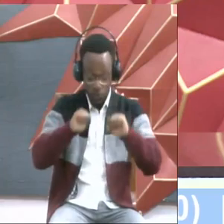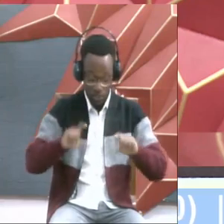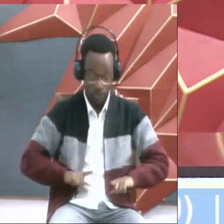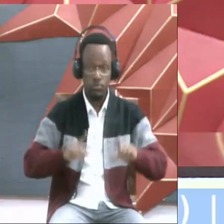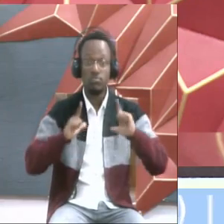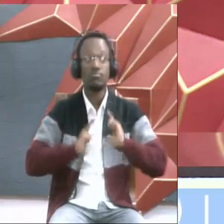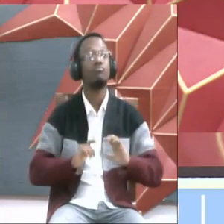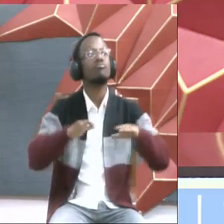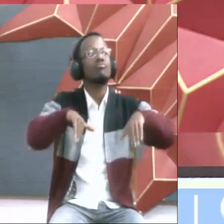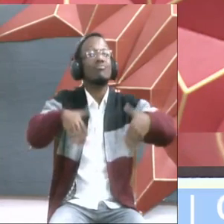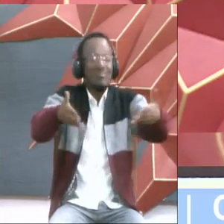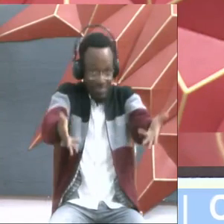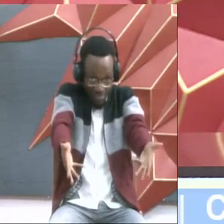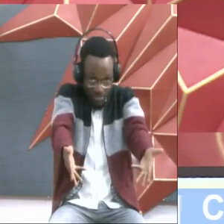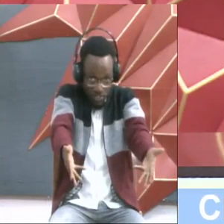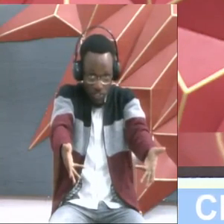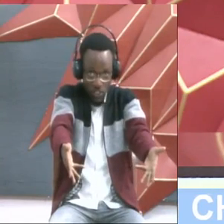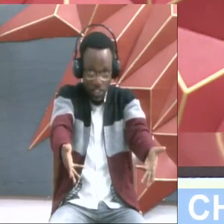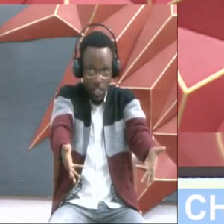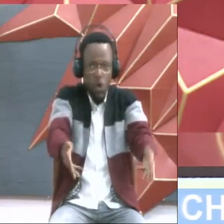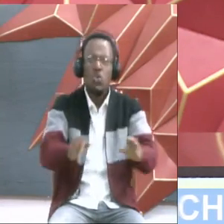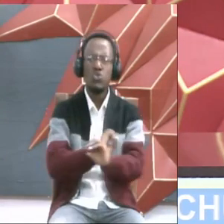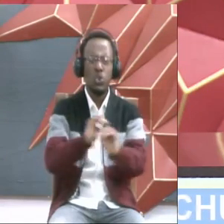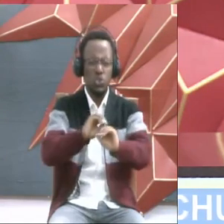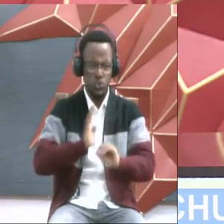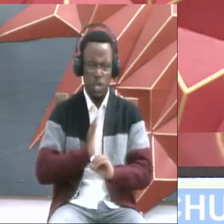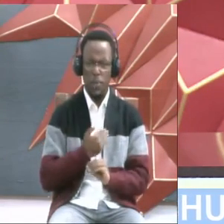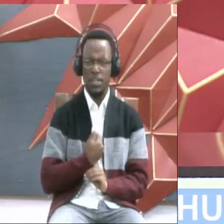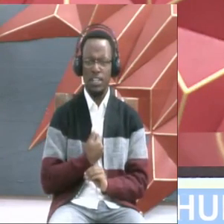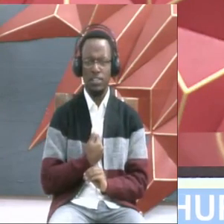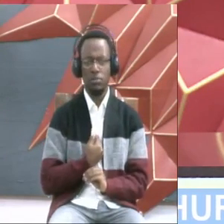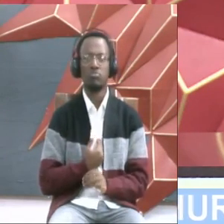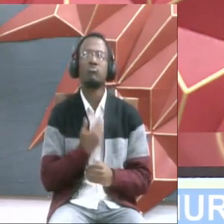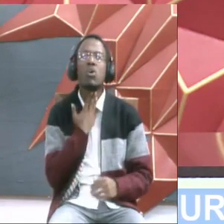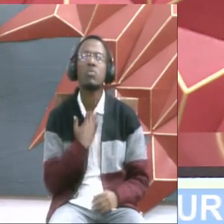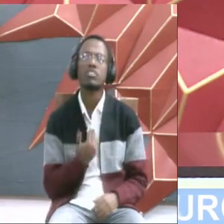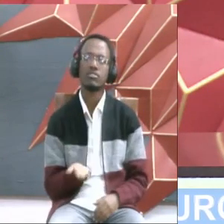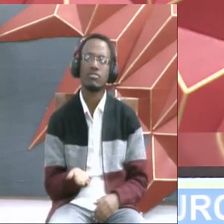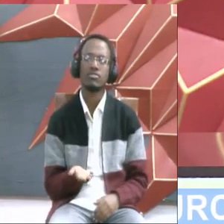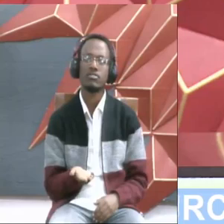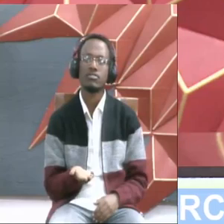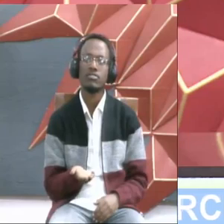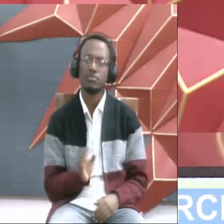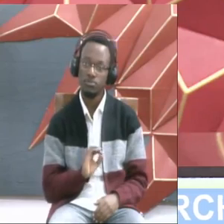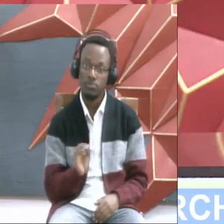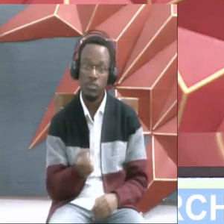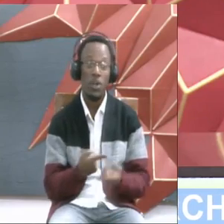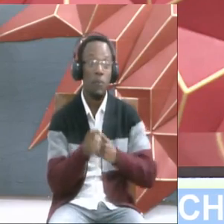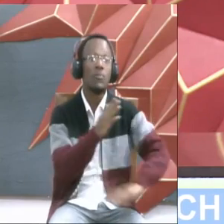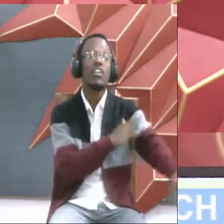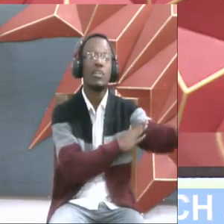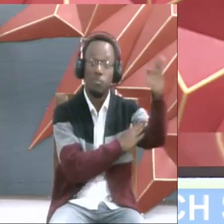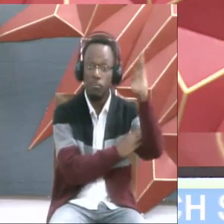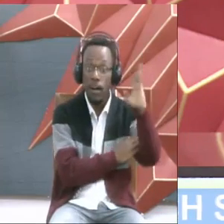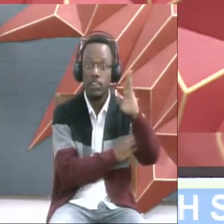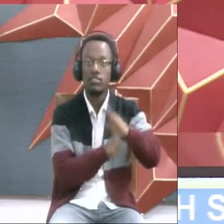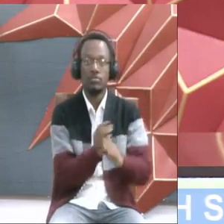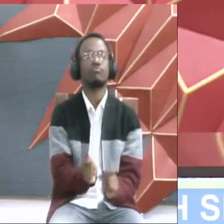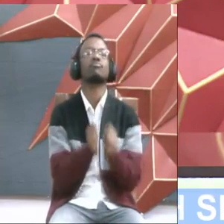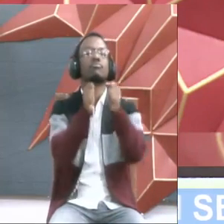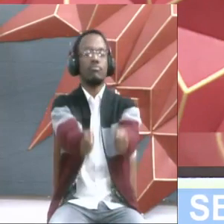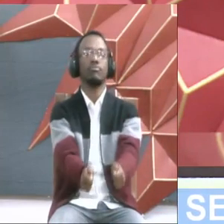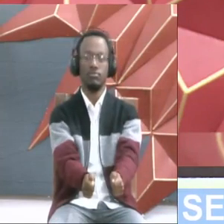turimwo si byo twigeneye si byo twashatse ahubwo ubwayo niyo